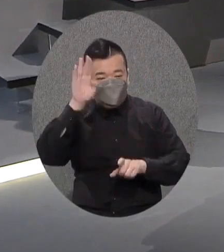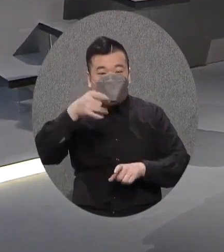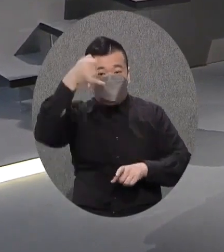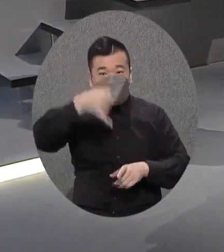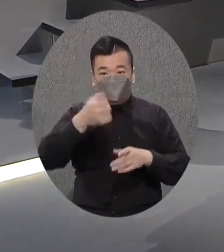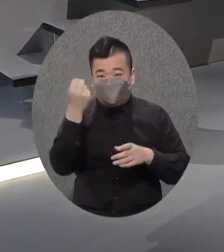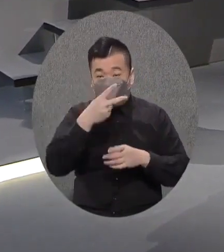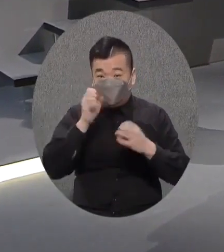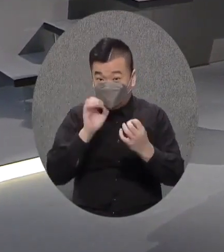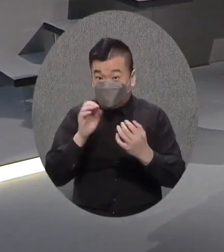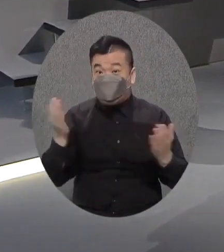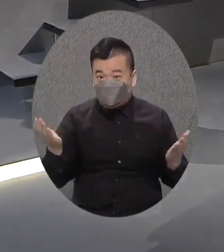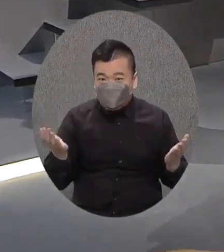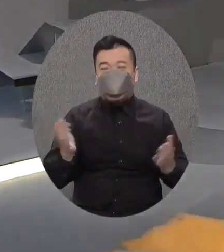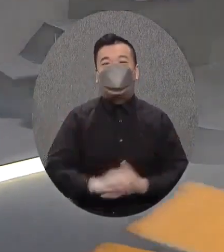一集繼續去講。